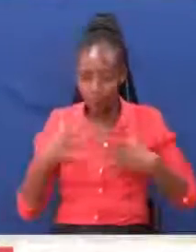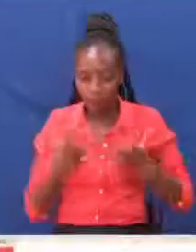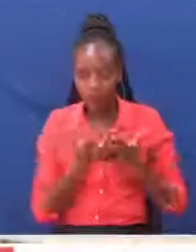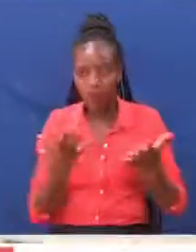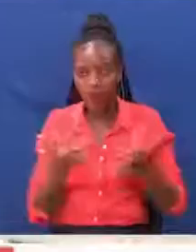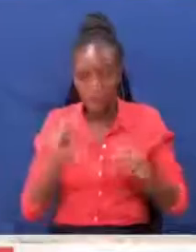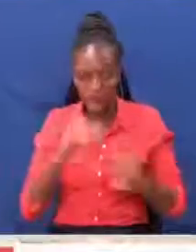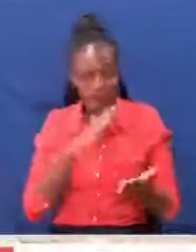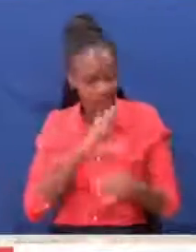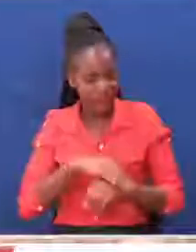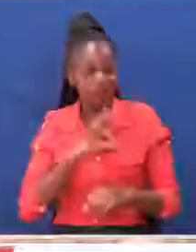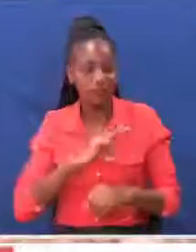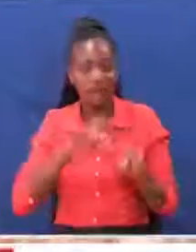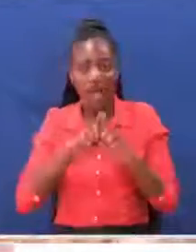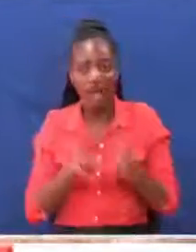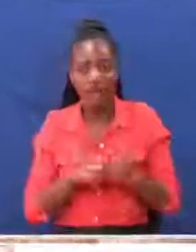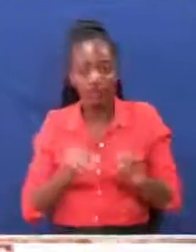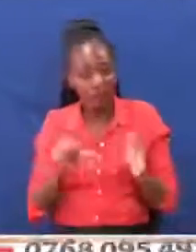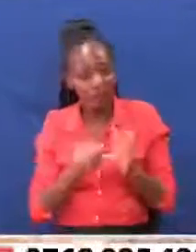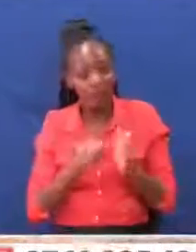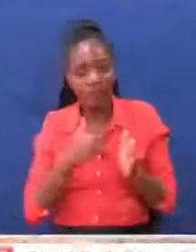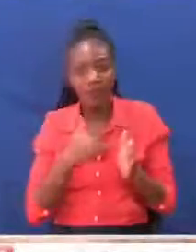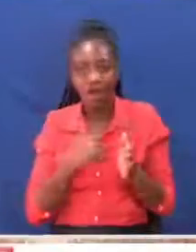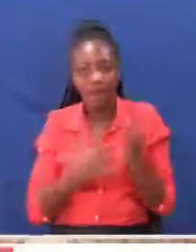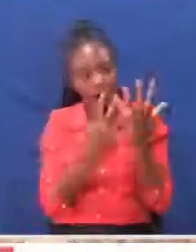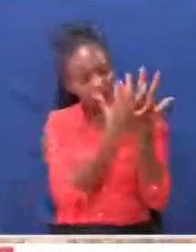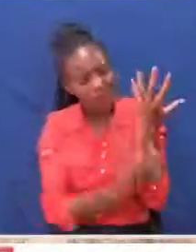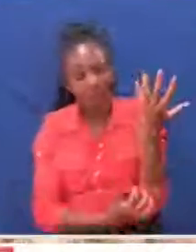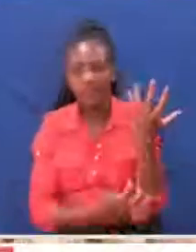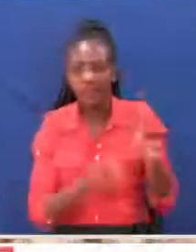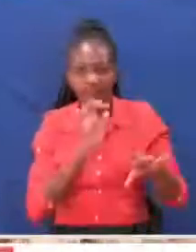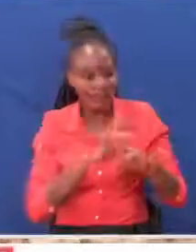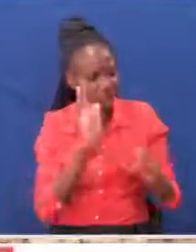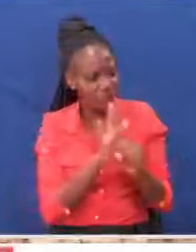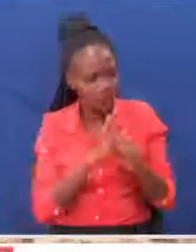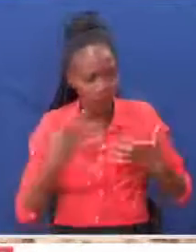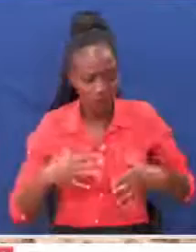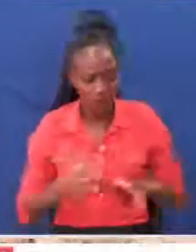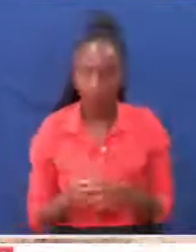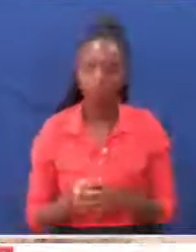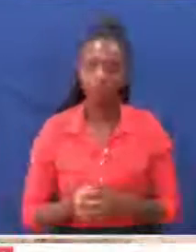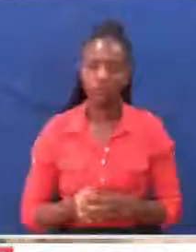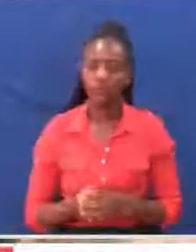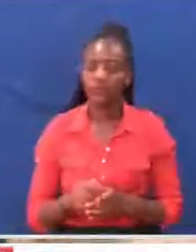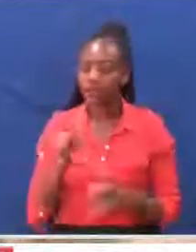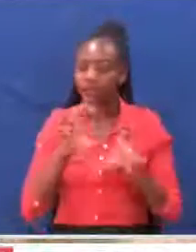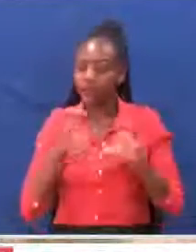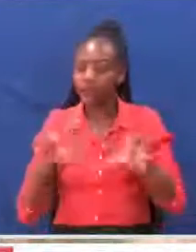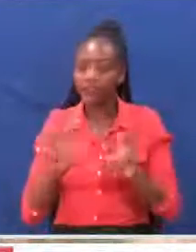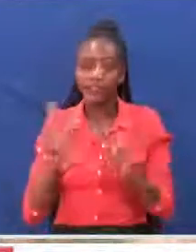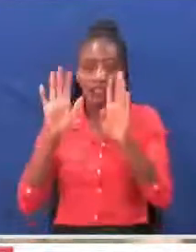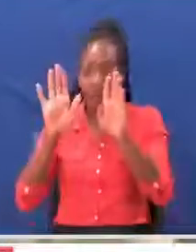la siku, na kwa kuamua kutokana na hali ya uchochole unaoandama kila kuchao. Soko hii itakuwa muhimu